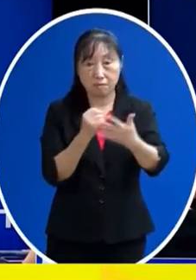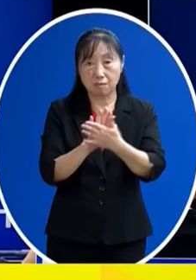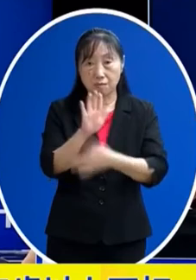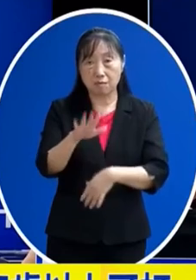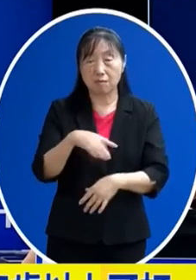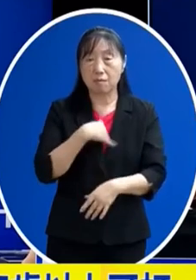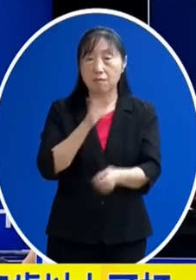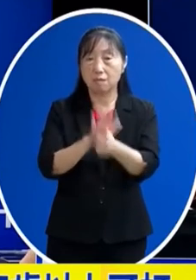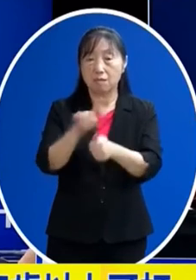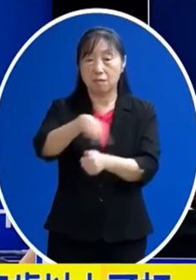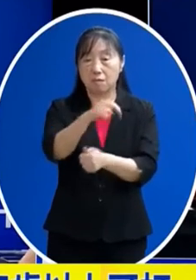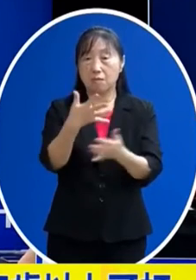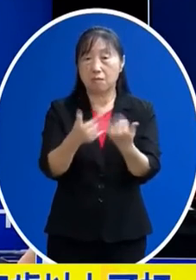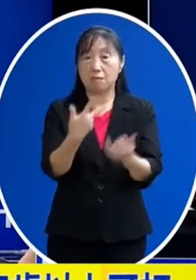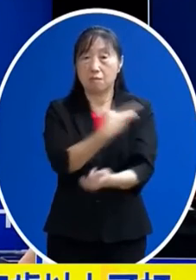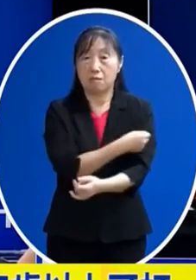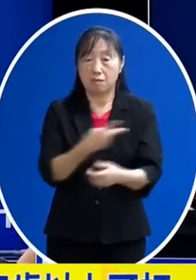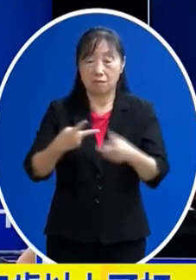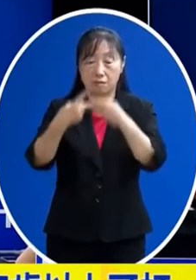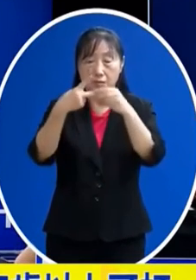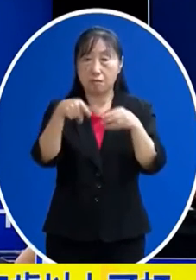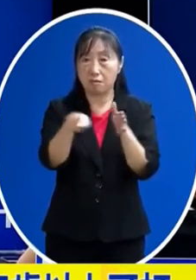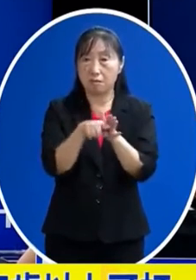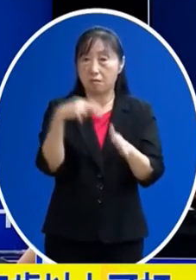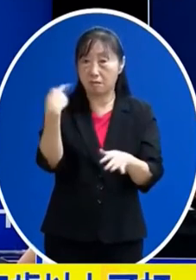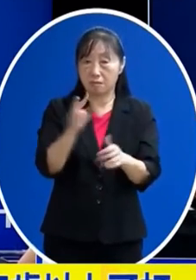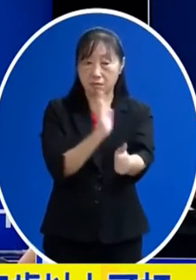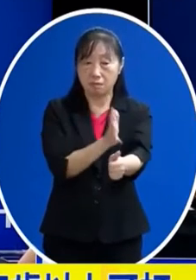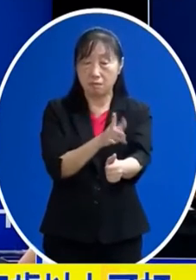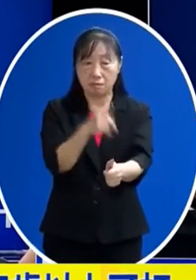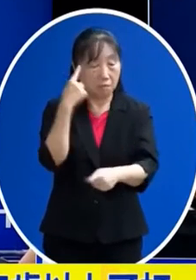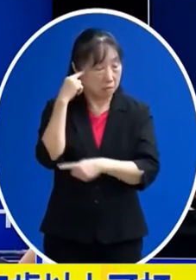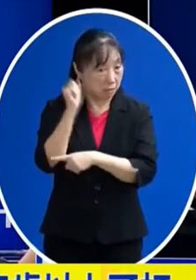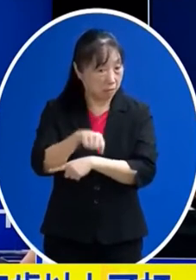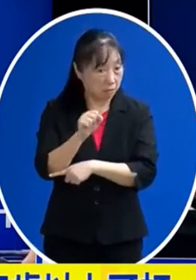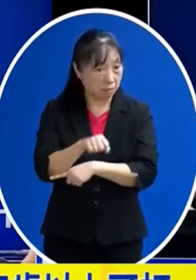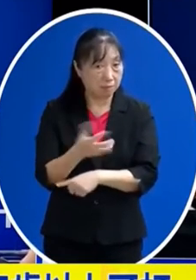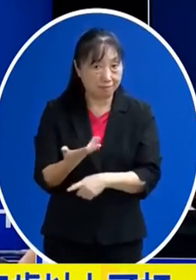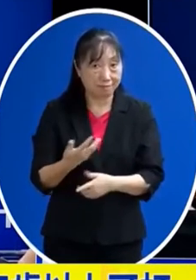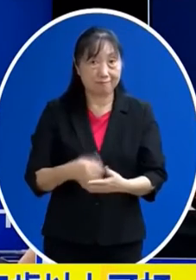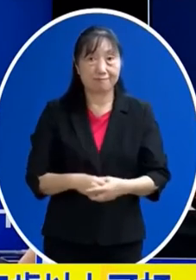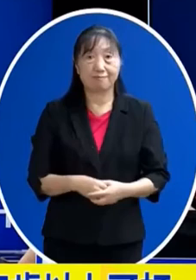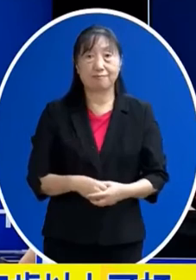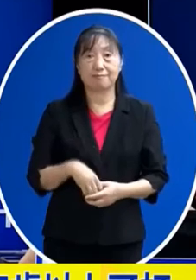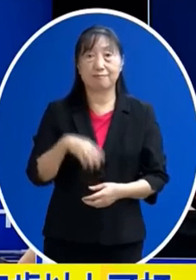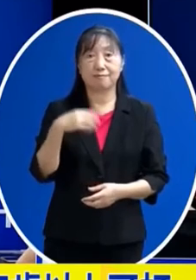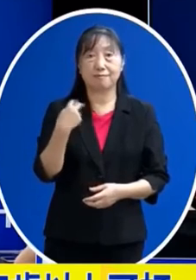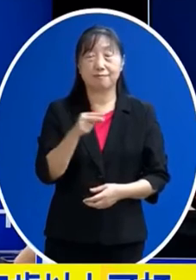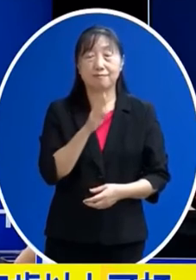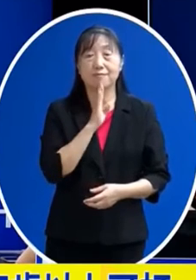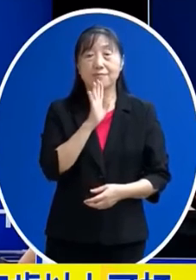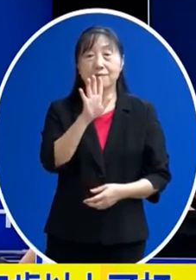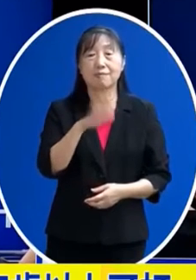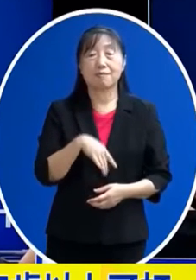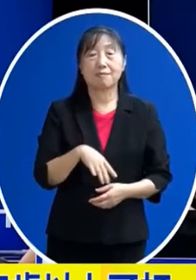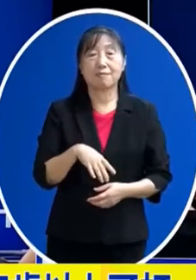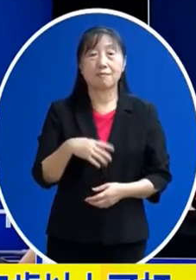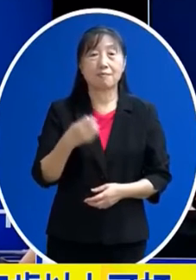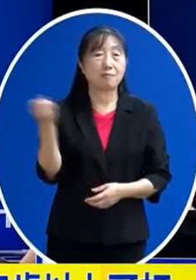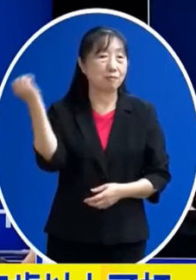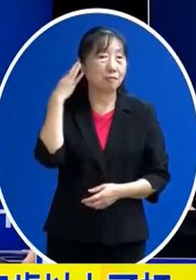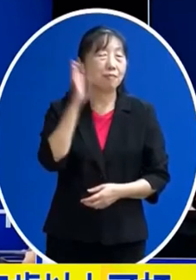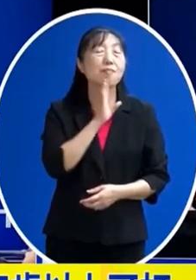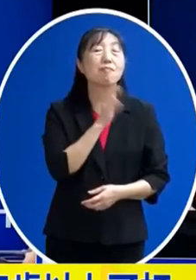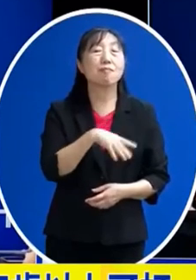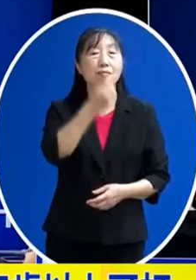学生打第二剂，那是不是会再调查一次施打意愿？然后另外一题想问的是，除了香港，南韩也传出年轻人在